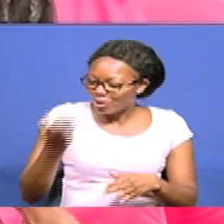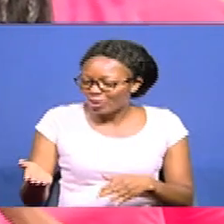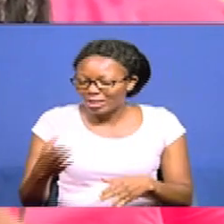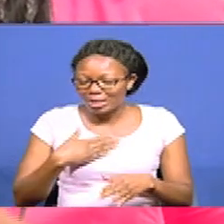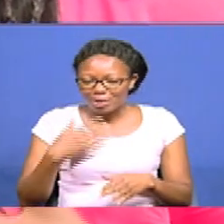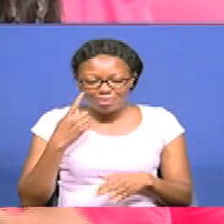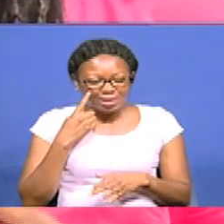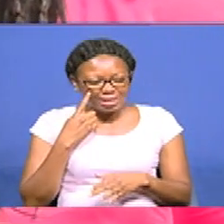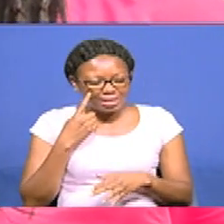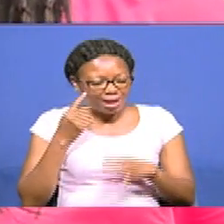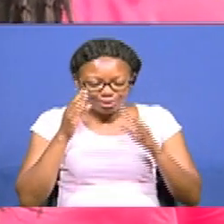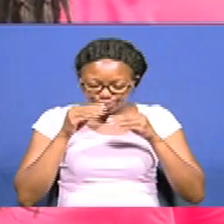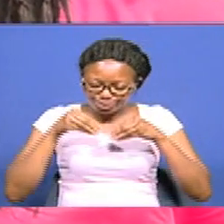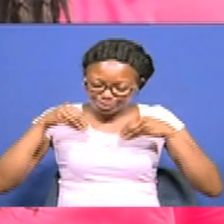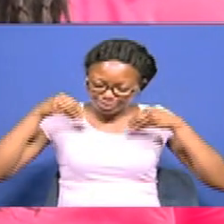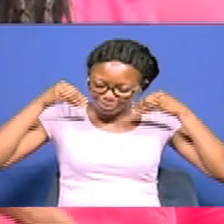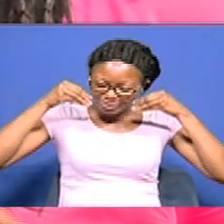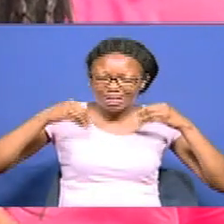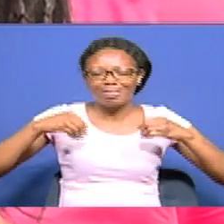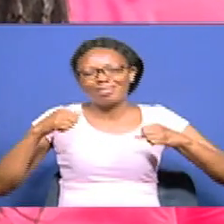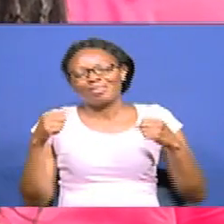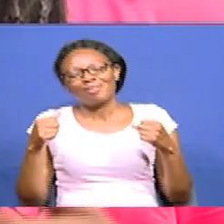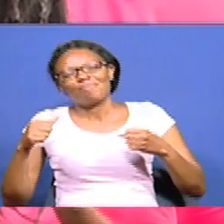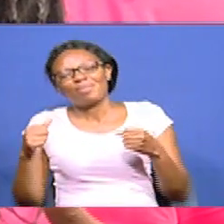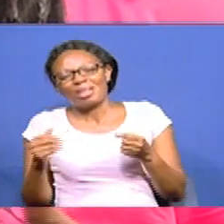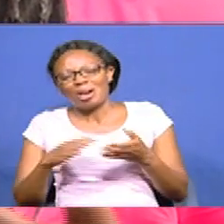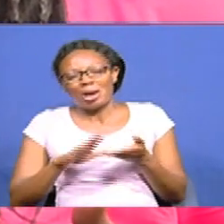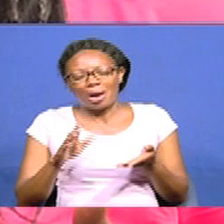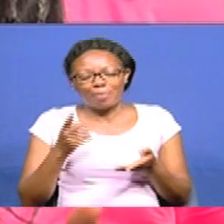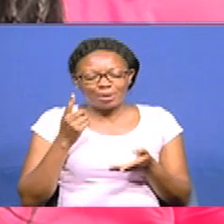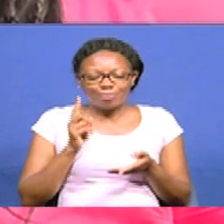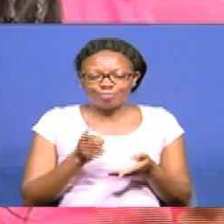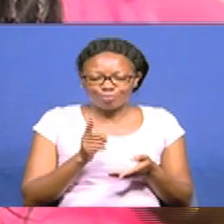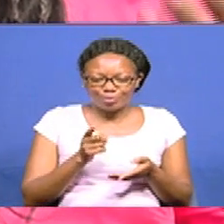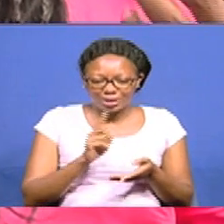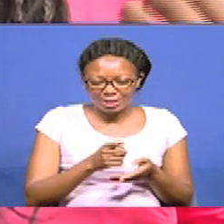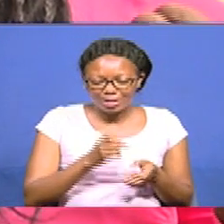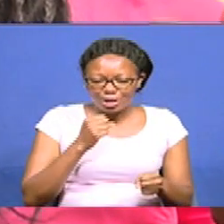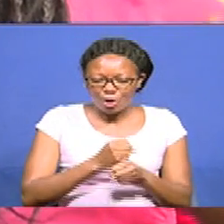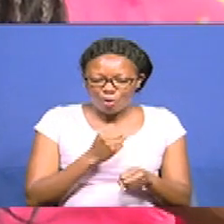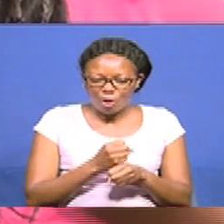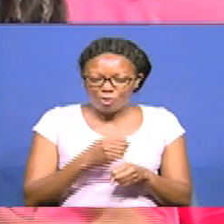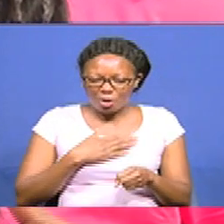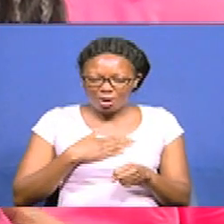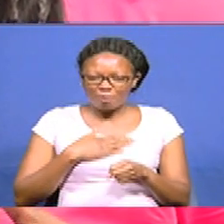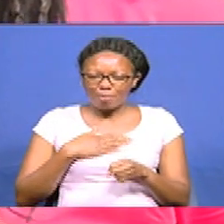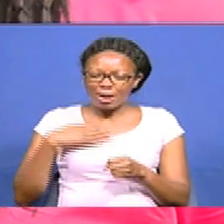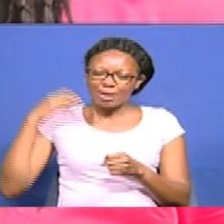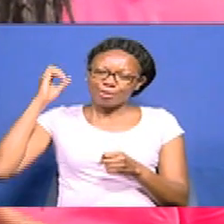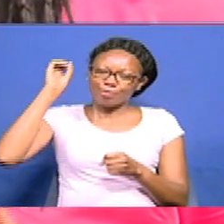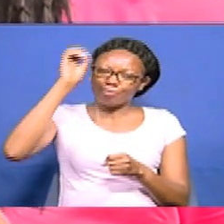inanipatia satisfaction sana. Nasikia furaha na nasikia kweli ile vision nilikuwa